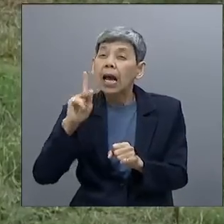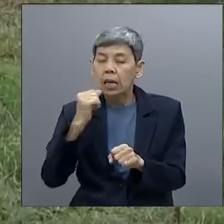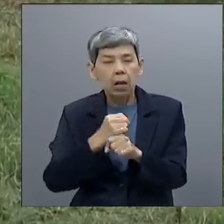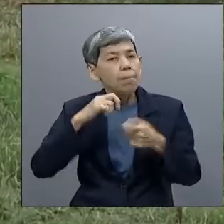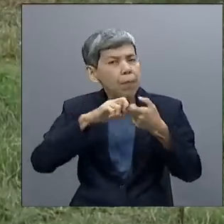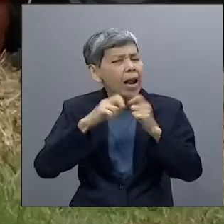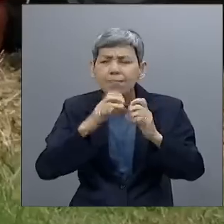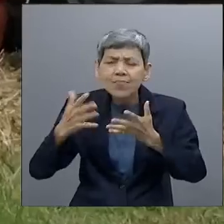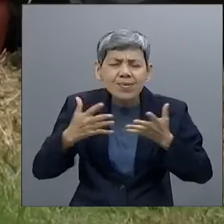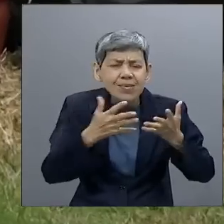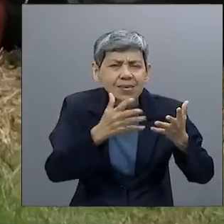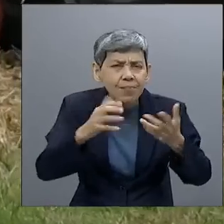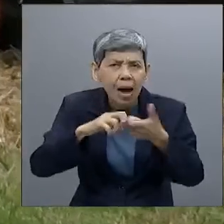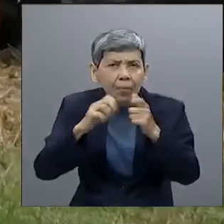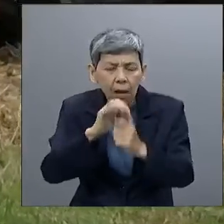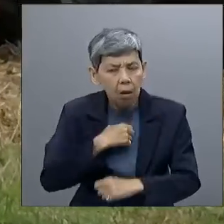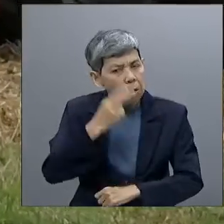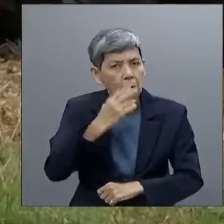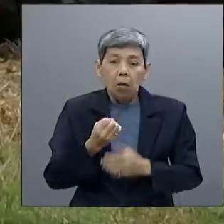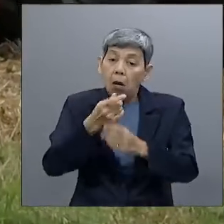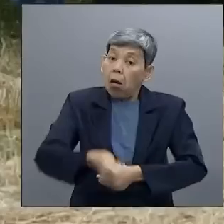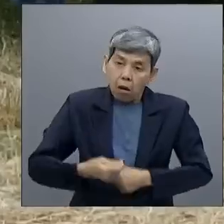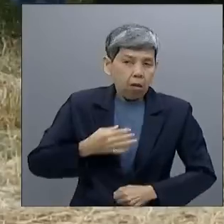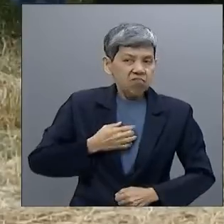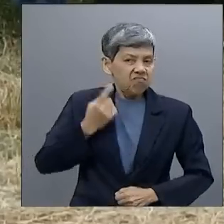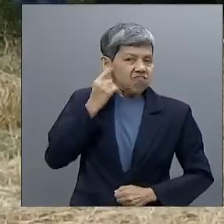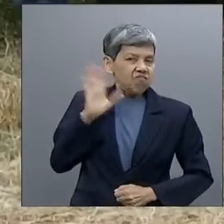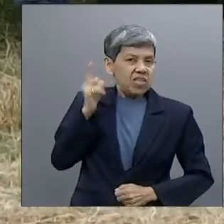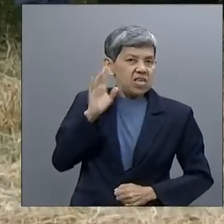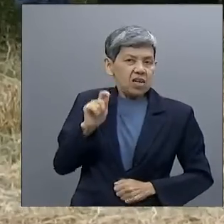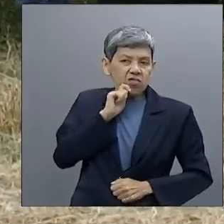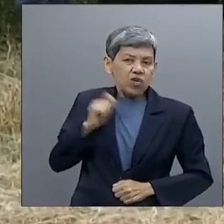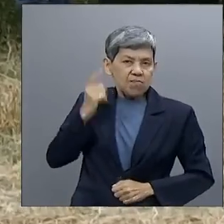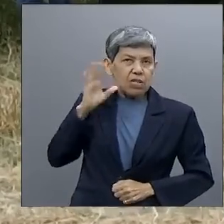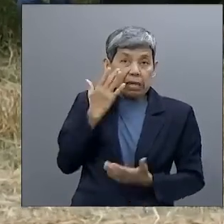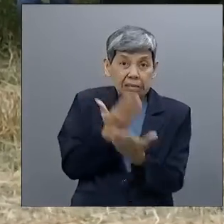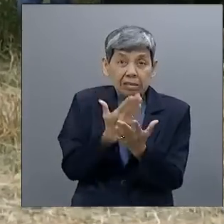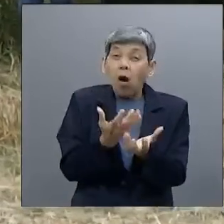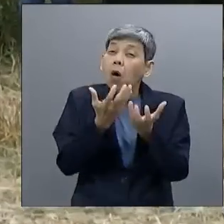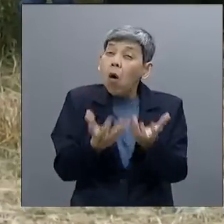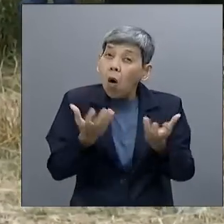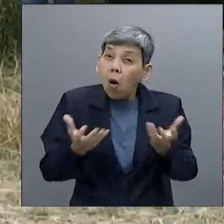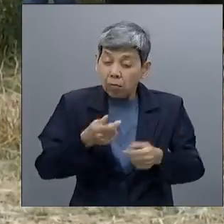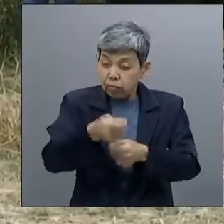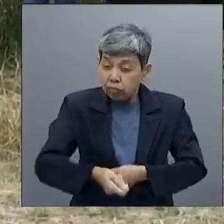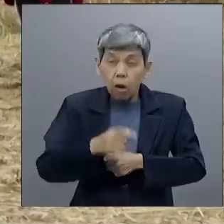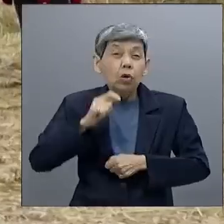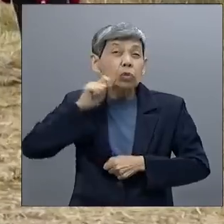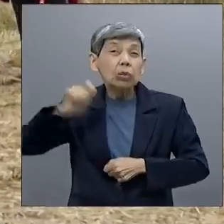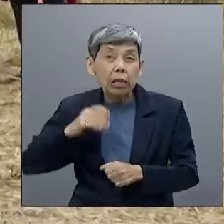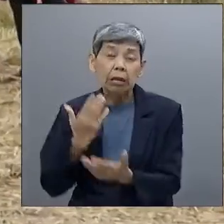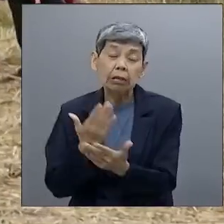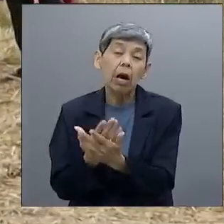รับผลกระทบจากเรื่องนี้แต่ดูเหมือนว่าเกษตรกรนั้นจะไม่เชื่อใจนะคะเพราะว่าราคาสินค้าการเกษตรของยูเครนนั้น